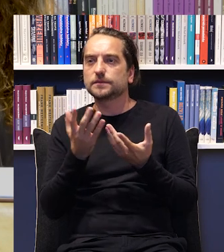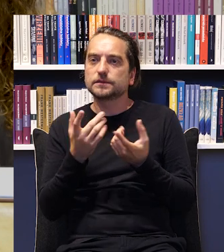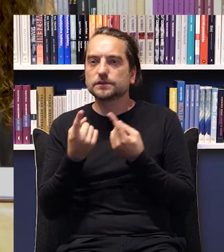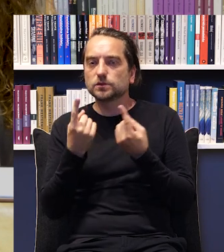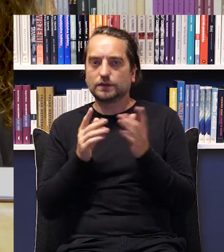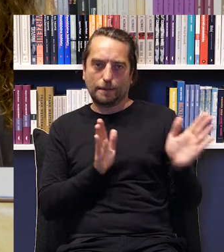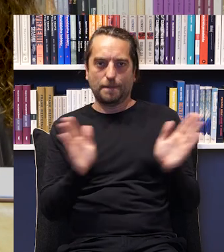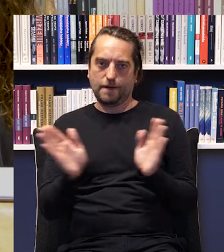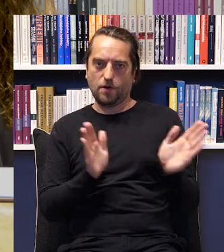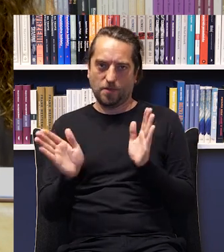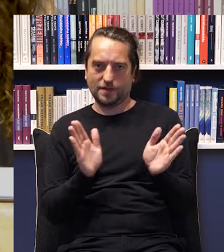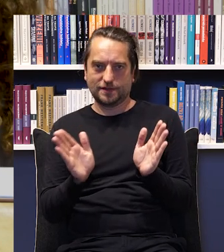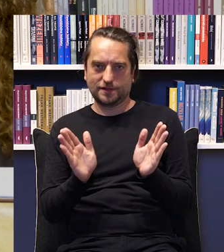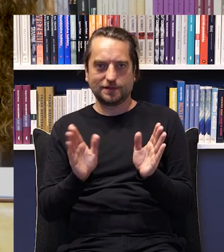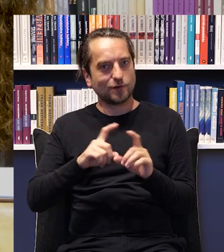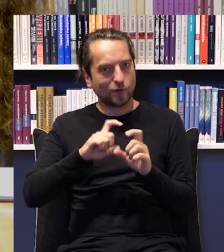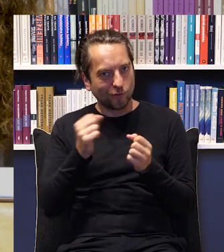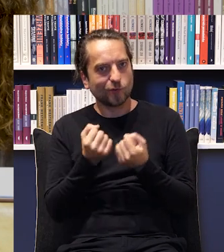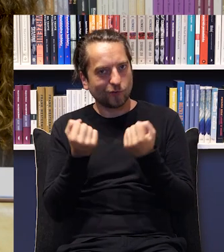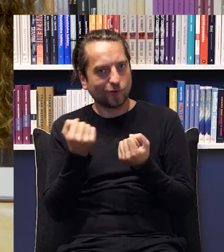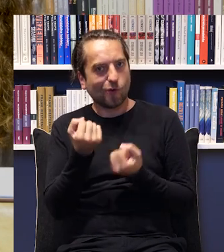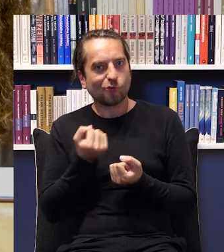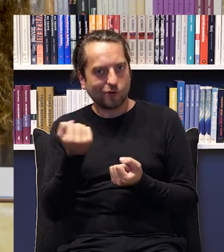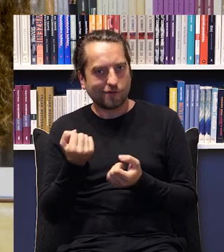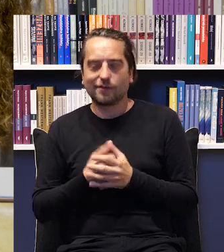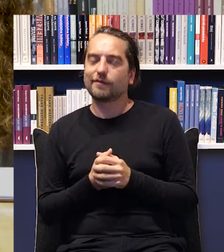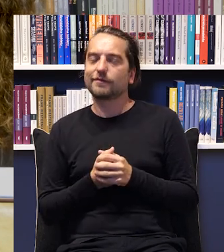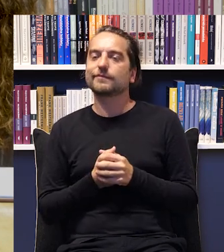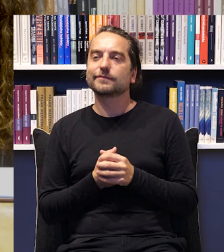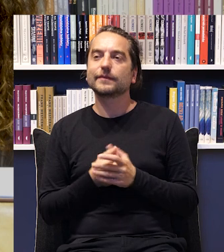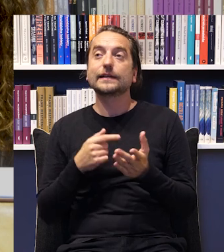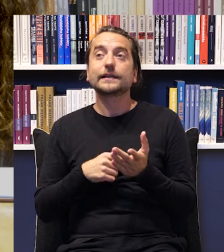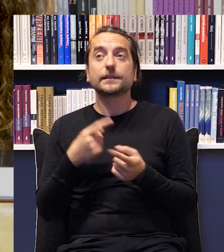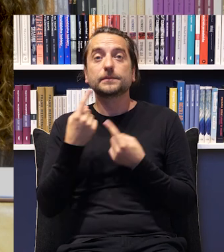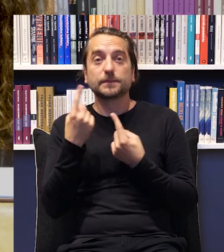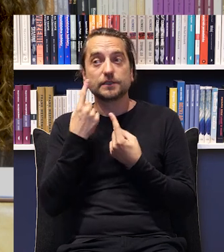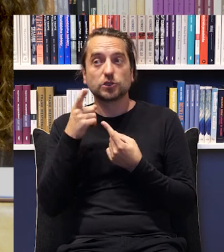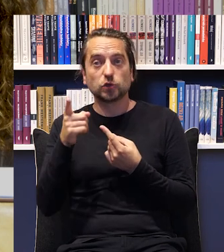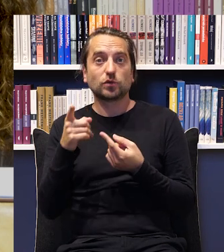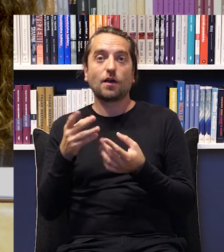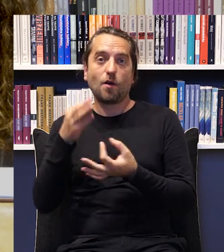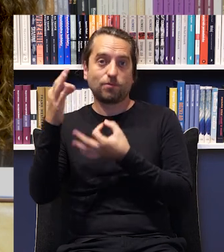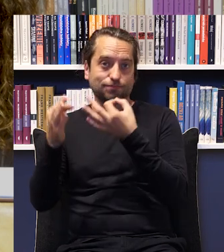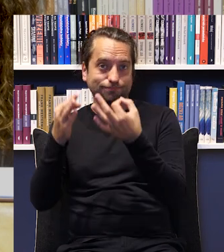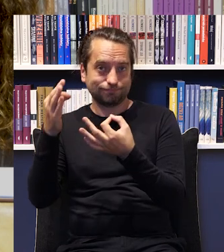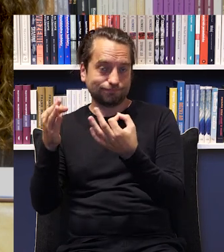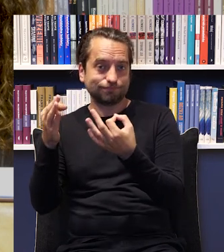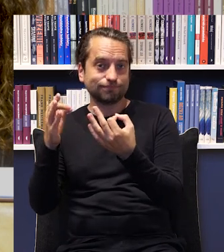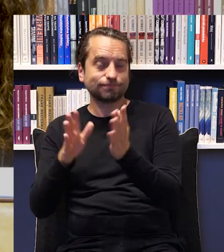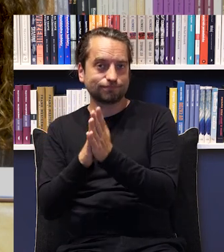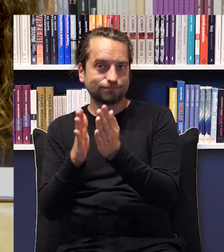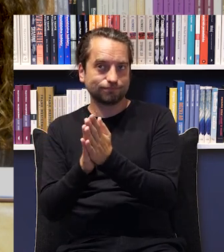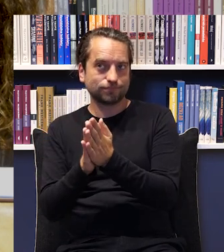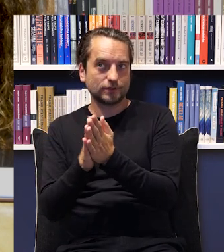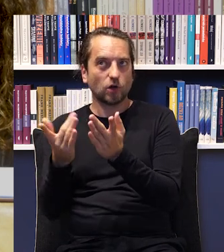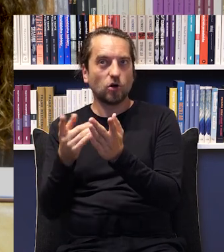i dlatego wydaje mi się, że rzeczywiście tutaj w tym przypadku ta narracja trochę mówi